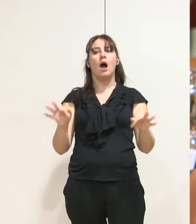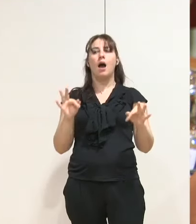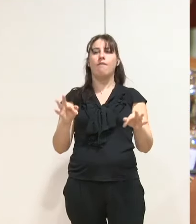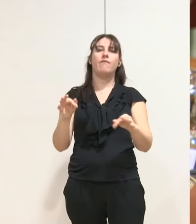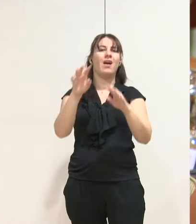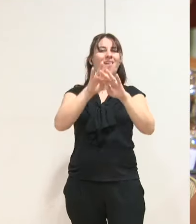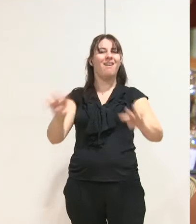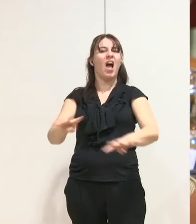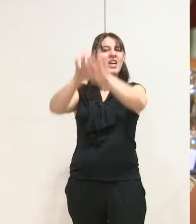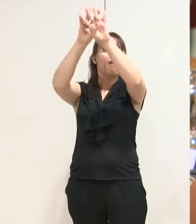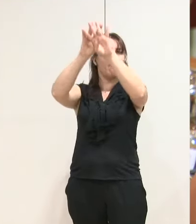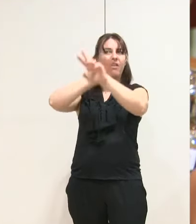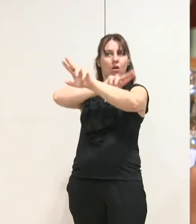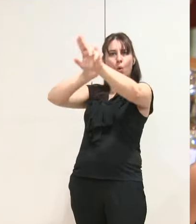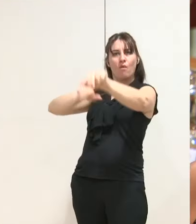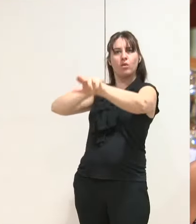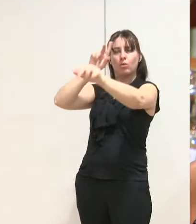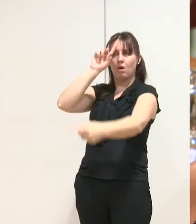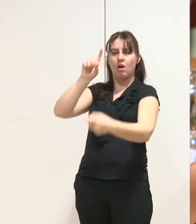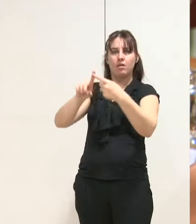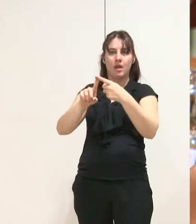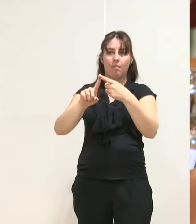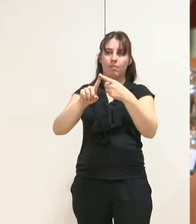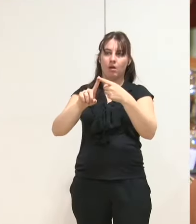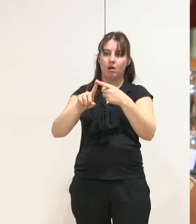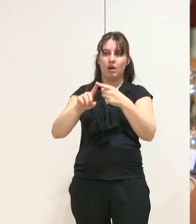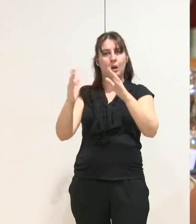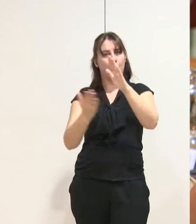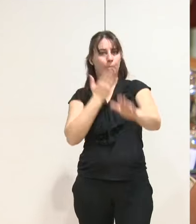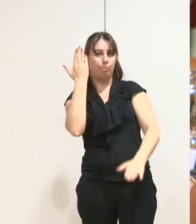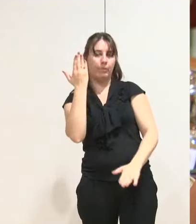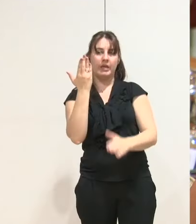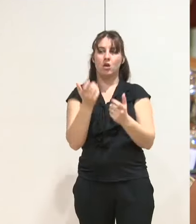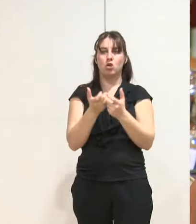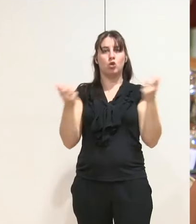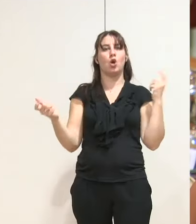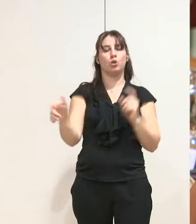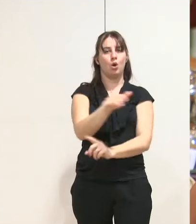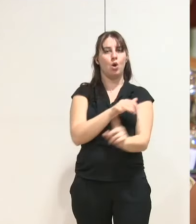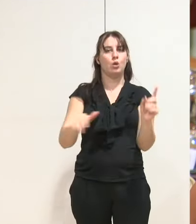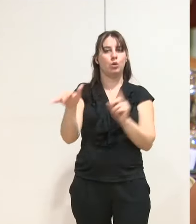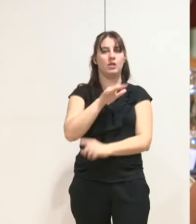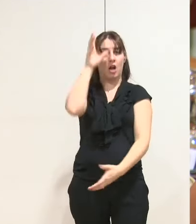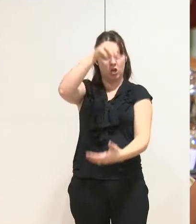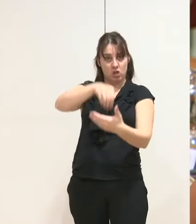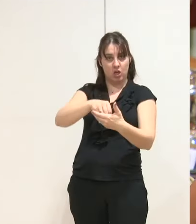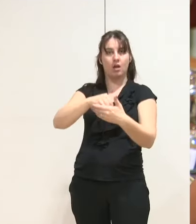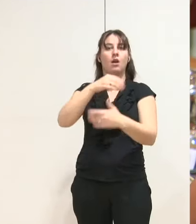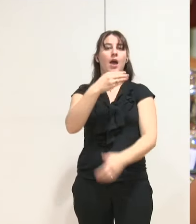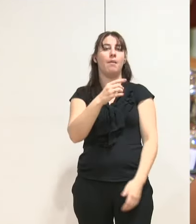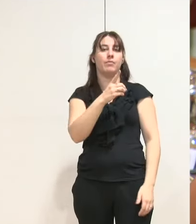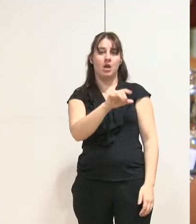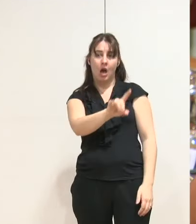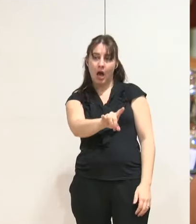d'Allocation familial pour la reconnaissance du caractère de centre social qui sont inclus dans les maisons des les habitants sera